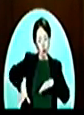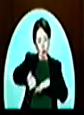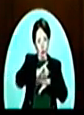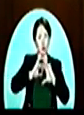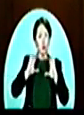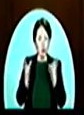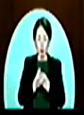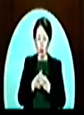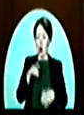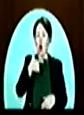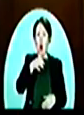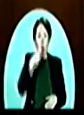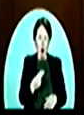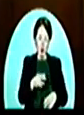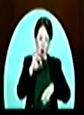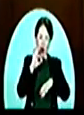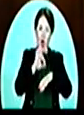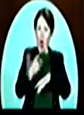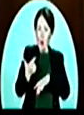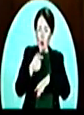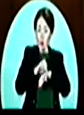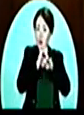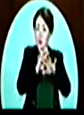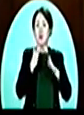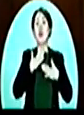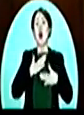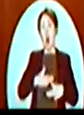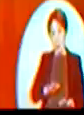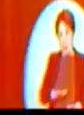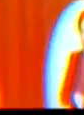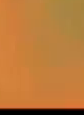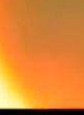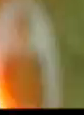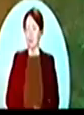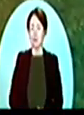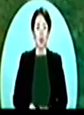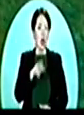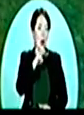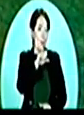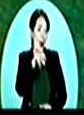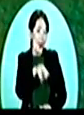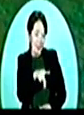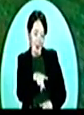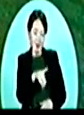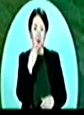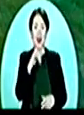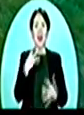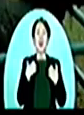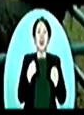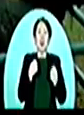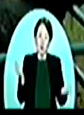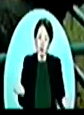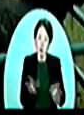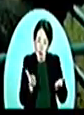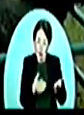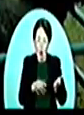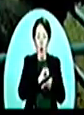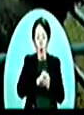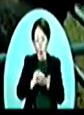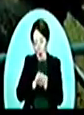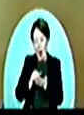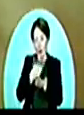нутаг дэвсгэрт гоц халдварт өвчнөр тайван байгаа. Малын дархлаа ажиллалт, угаалга,